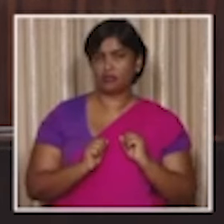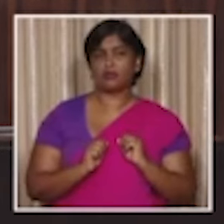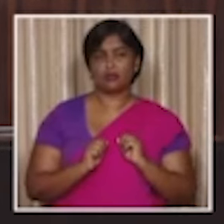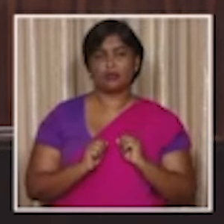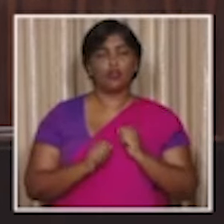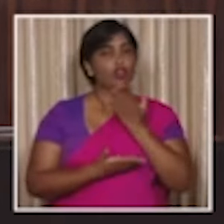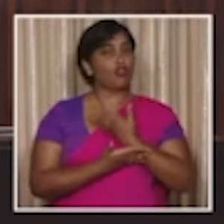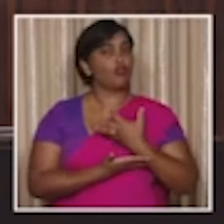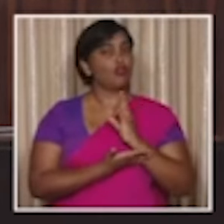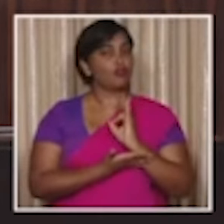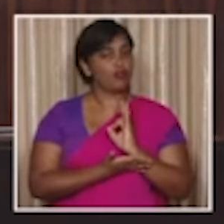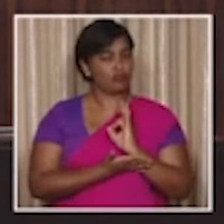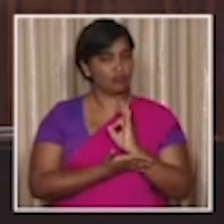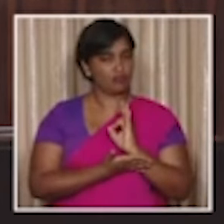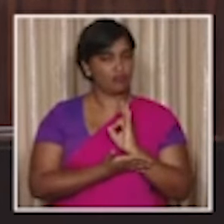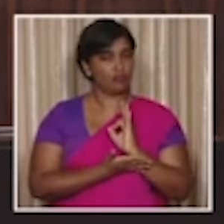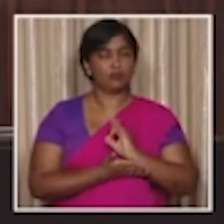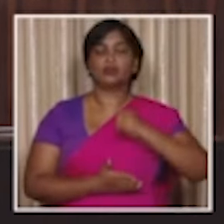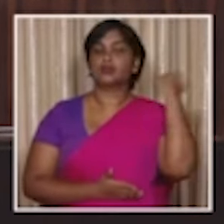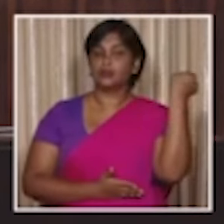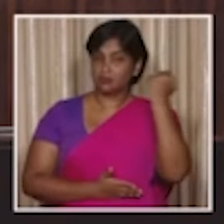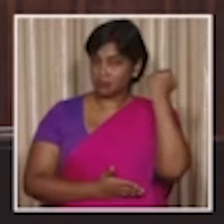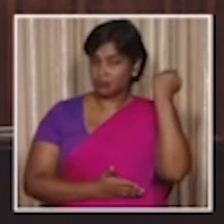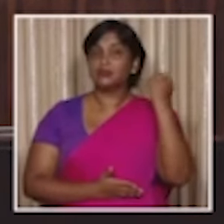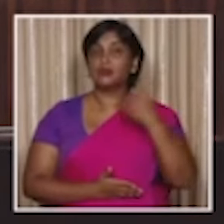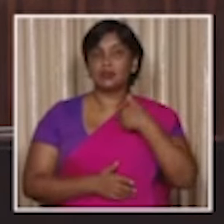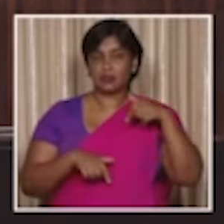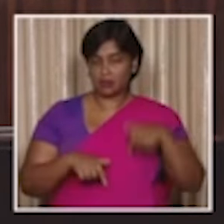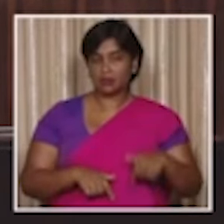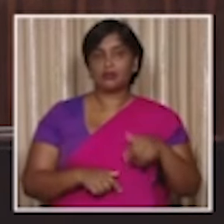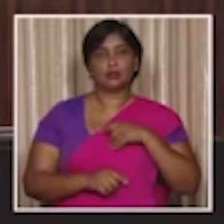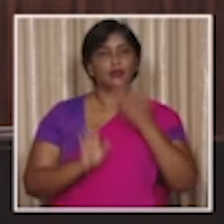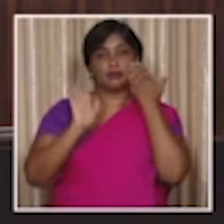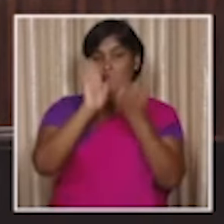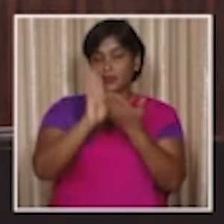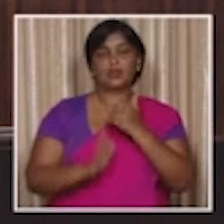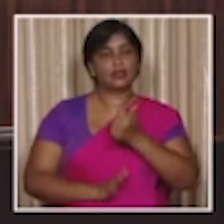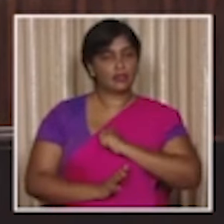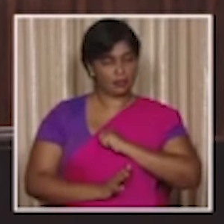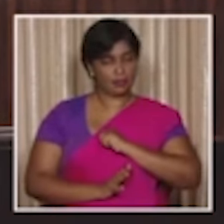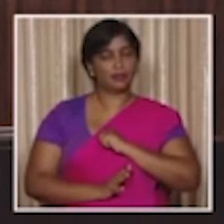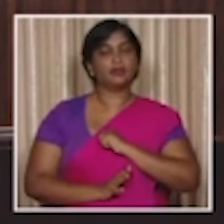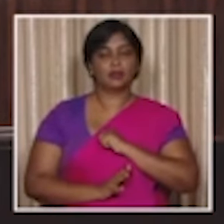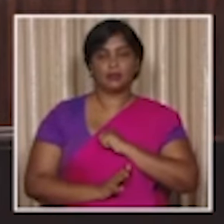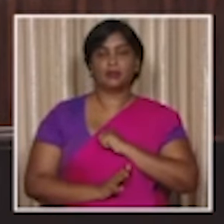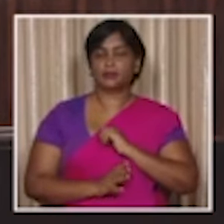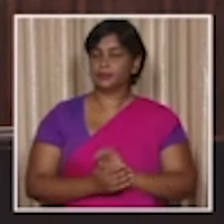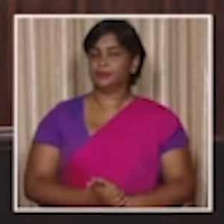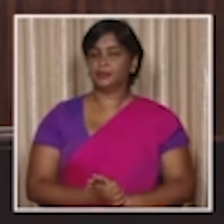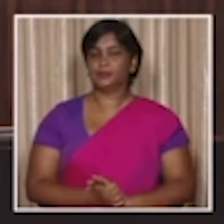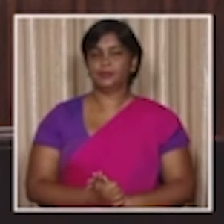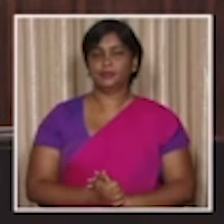බුදුන් වහන්සේගේ දේශනාව මම මෙතනදී උපුටා දක්වන්න කැමතියි. අත්තදීපා